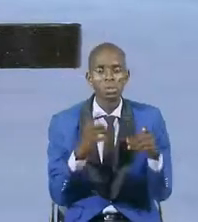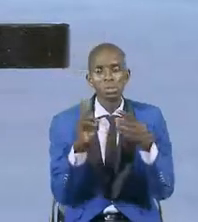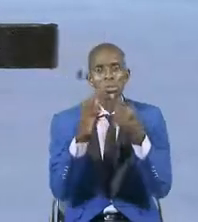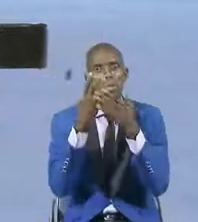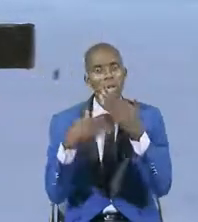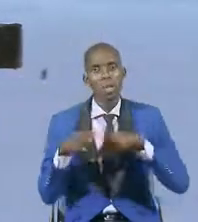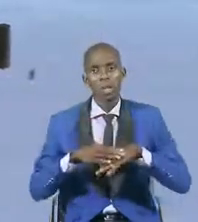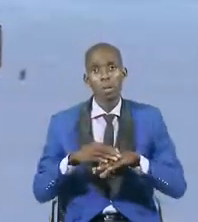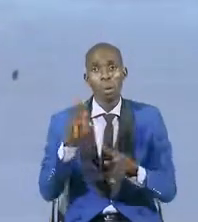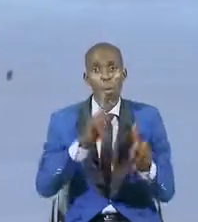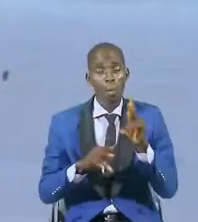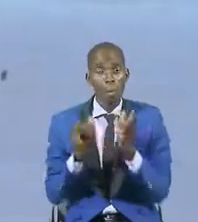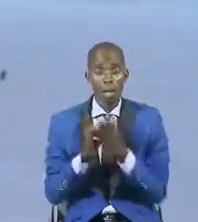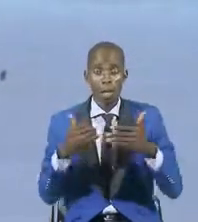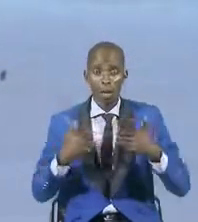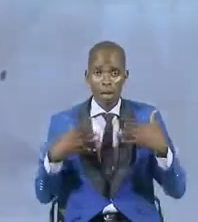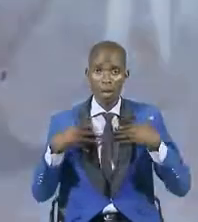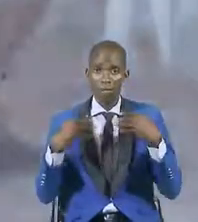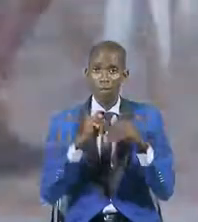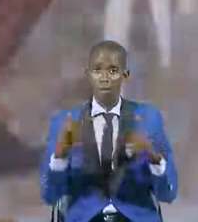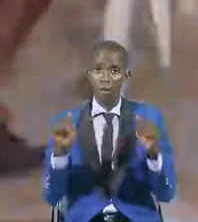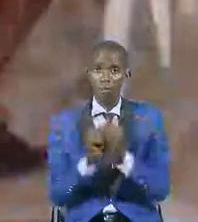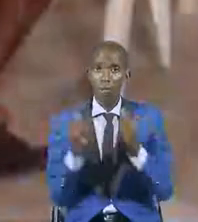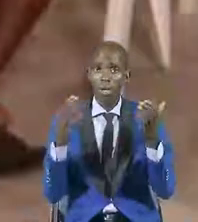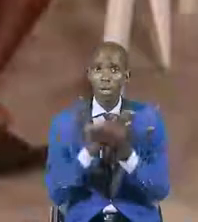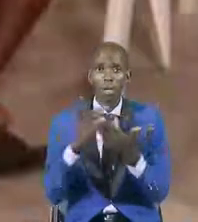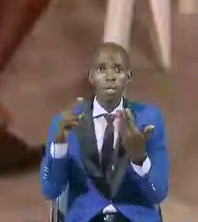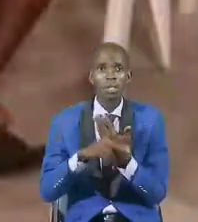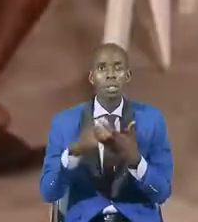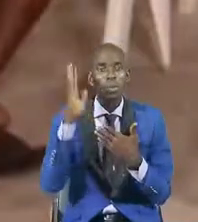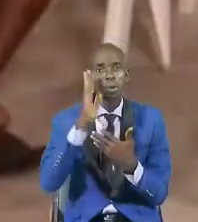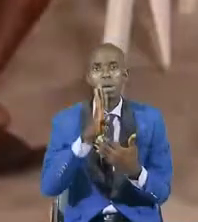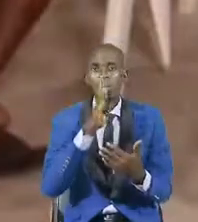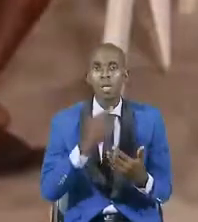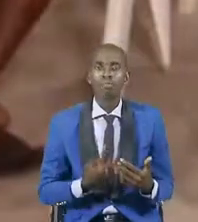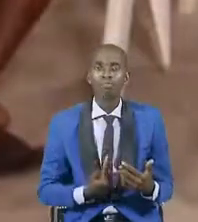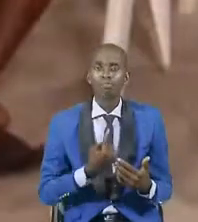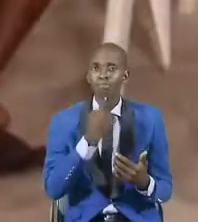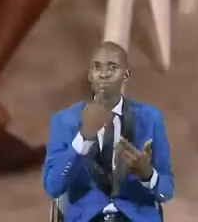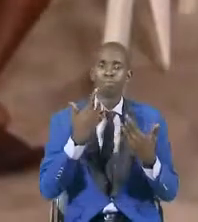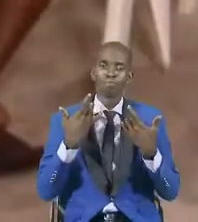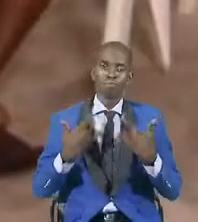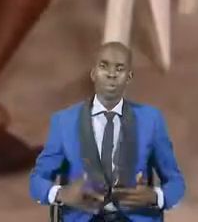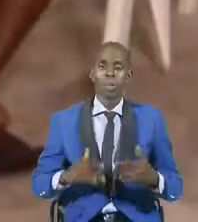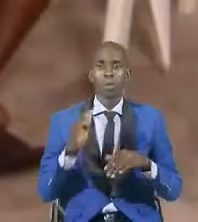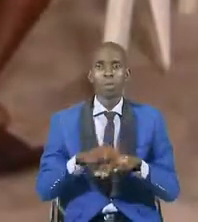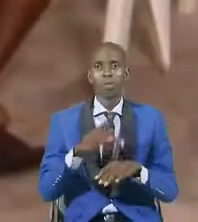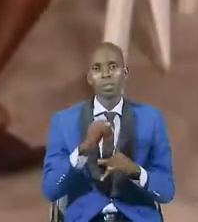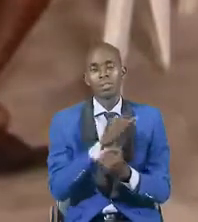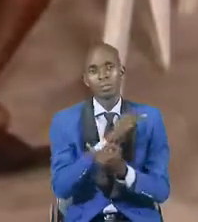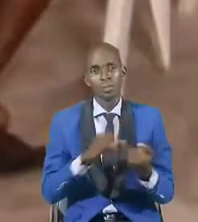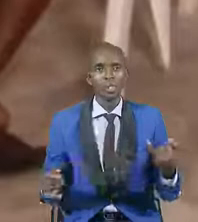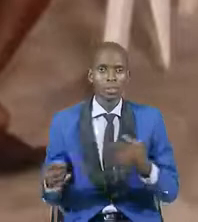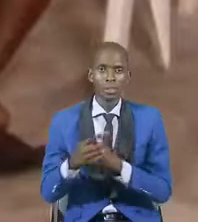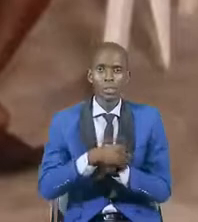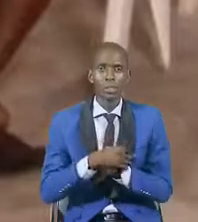guérison au ciel. Alors, ceux qui ont la guérison sans la sainteté seront déçus au dernier jour. Voyons